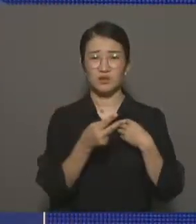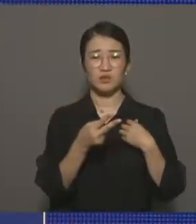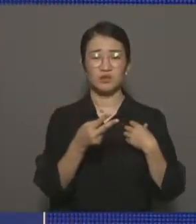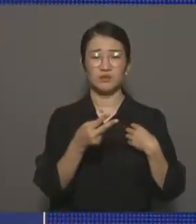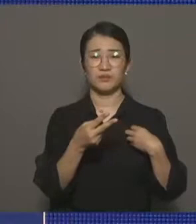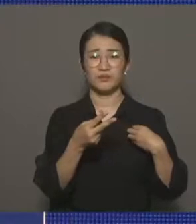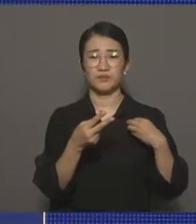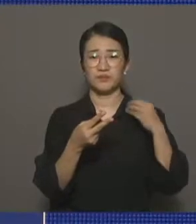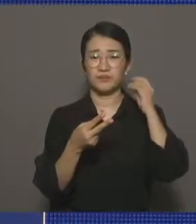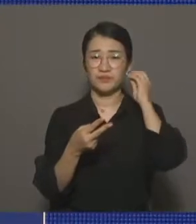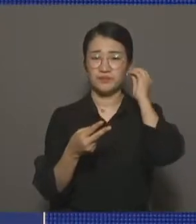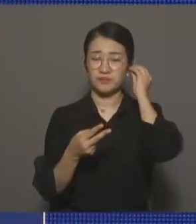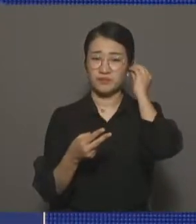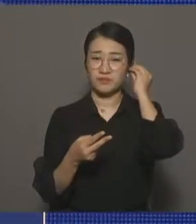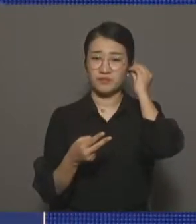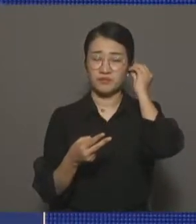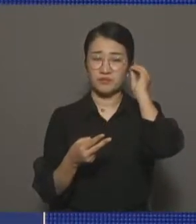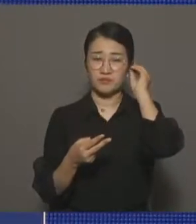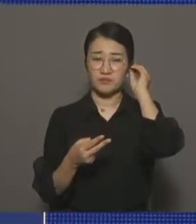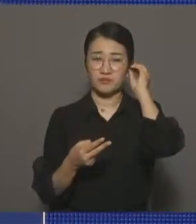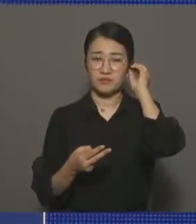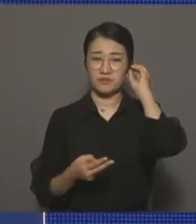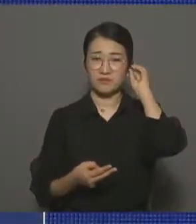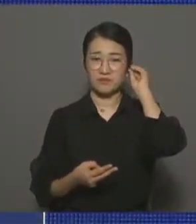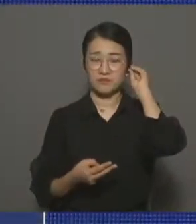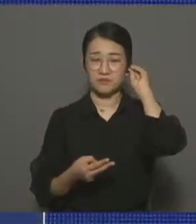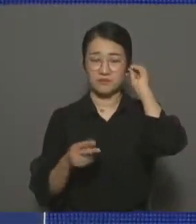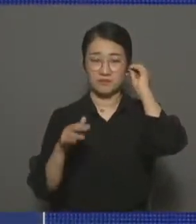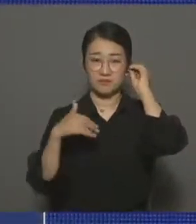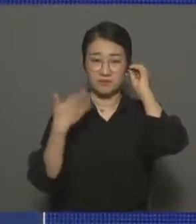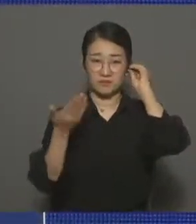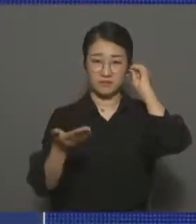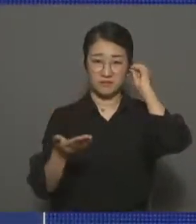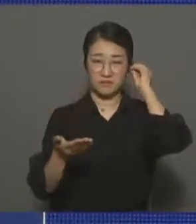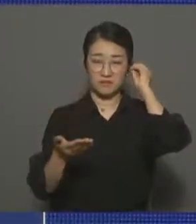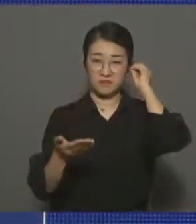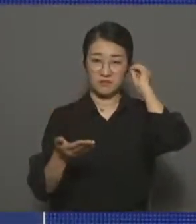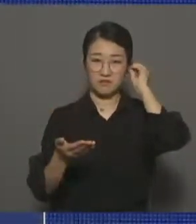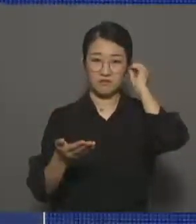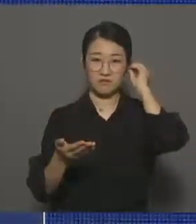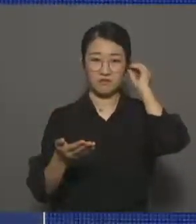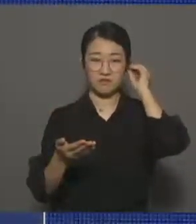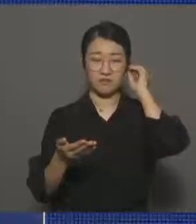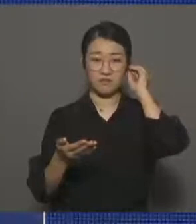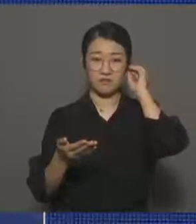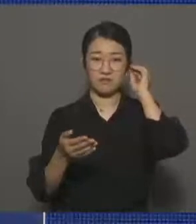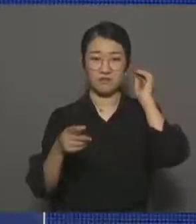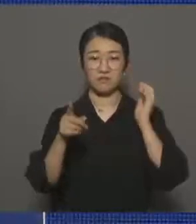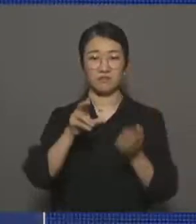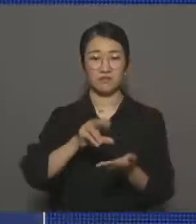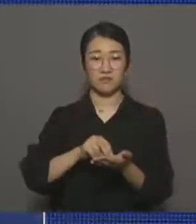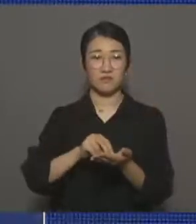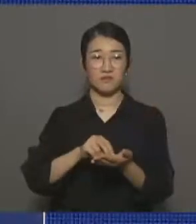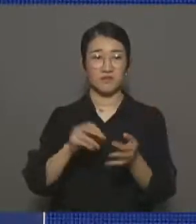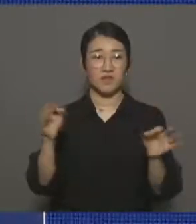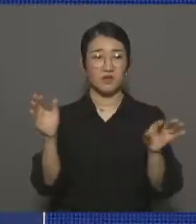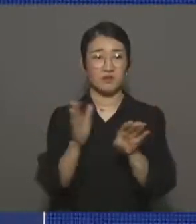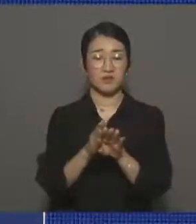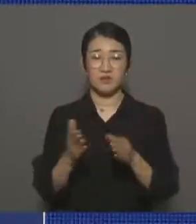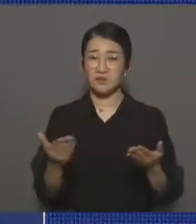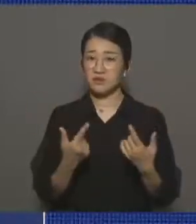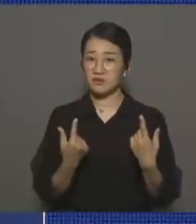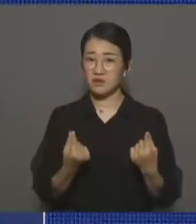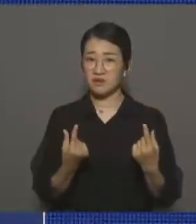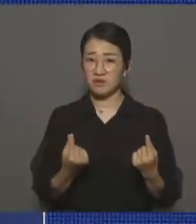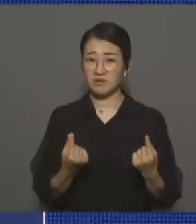할 우리 당대표 후보로 나온 이상 사당화 논란의 한복판에 있는 이 문제에 대해서 없었던 일처럼 그냥 넘어갈